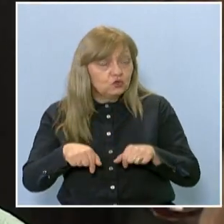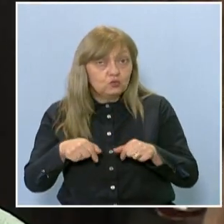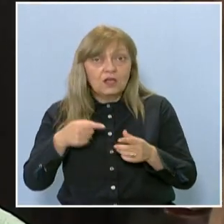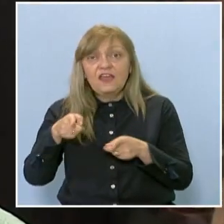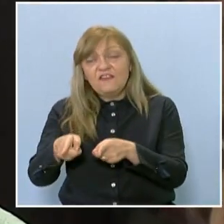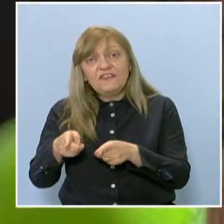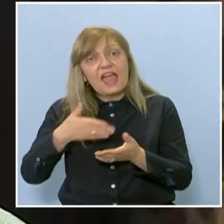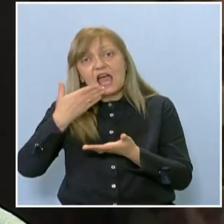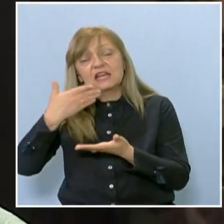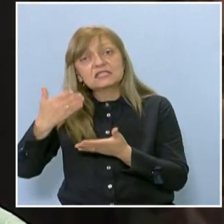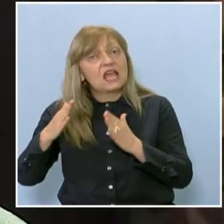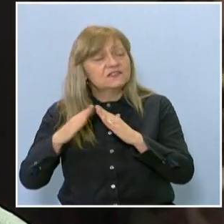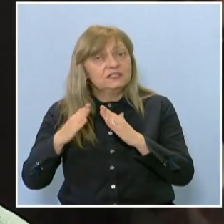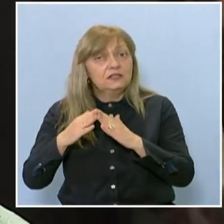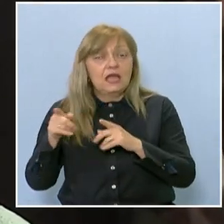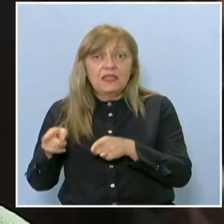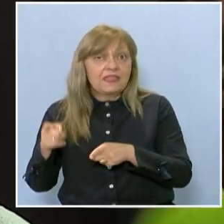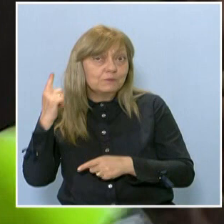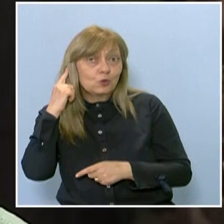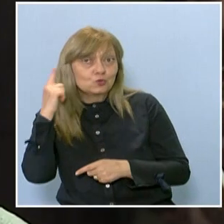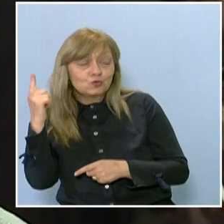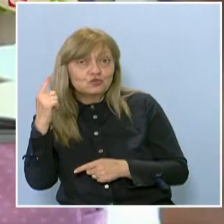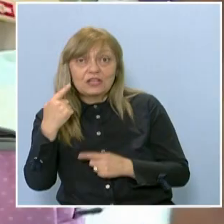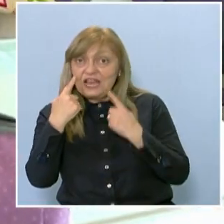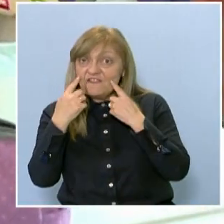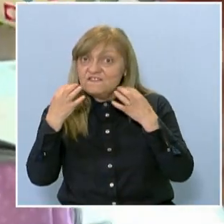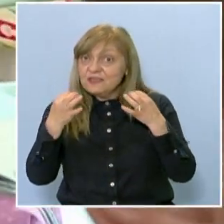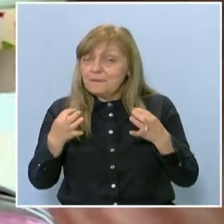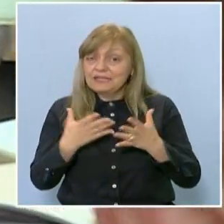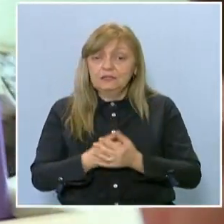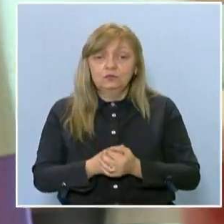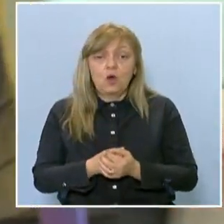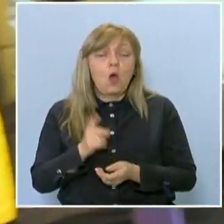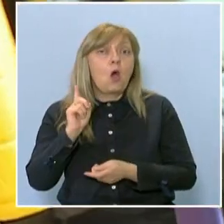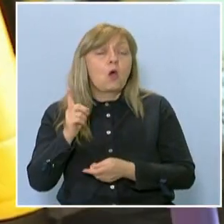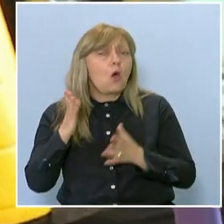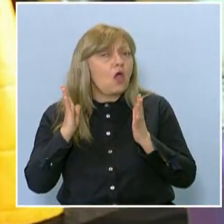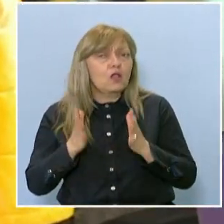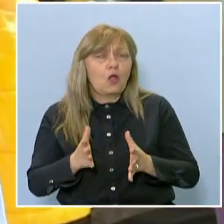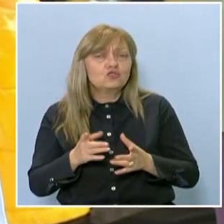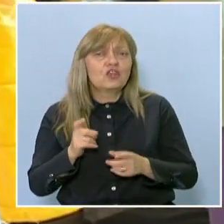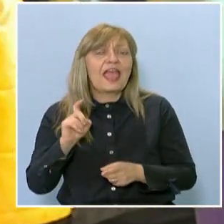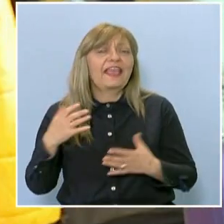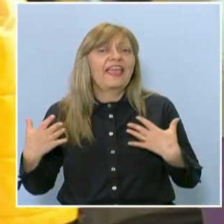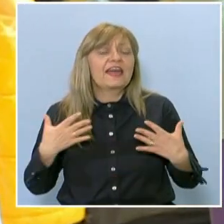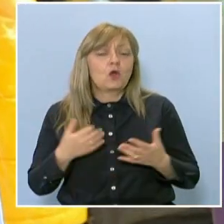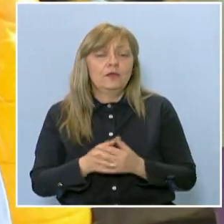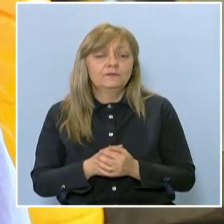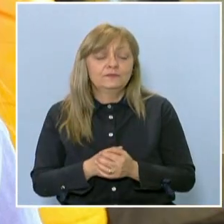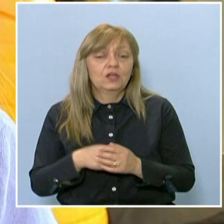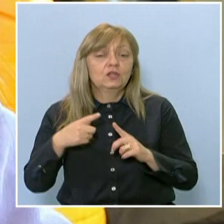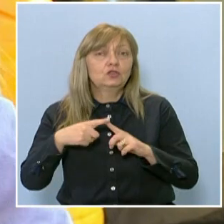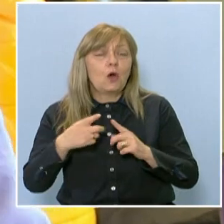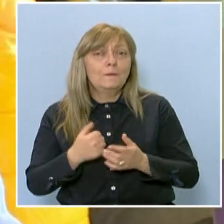да. И там какво, слушат ли ви внимателно? Да. Кой е лошия? Тромб. Кой е Тромб? Какво прави